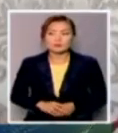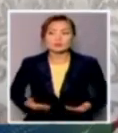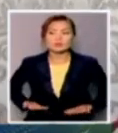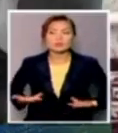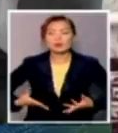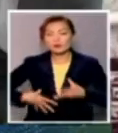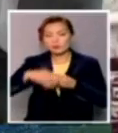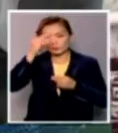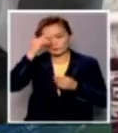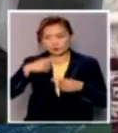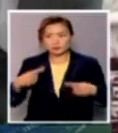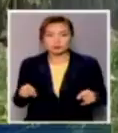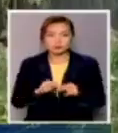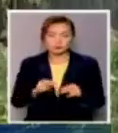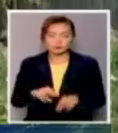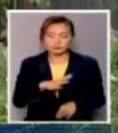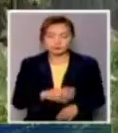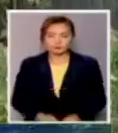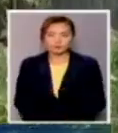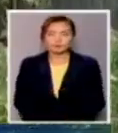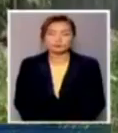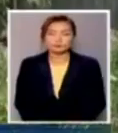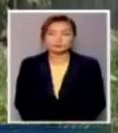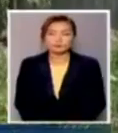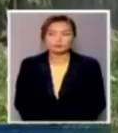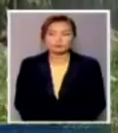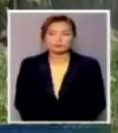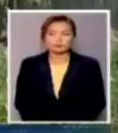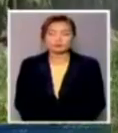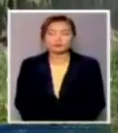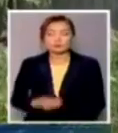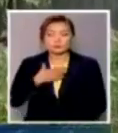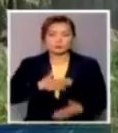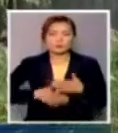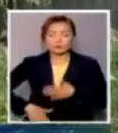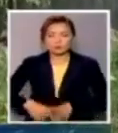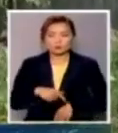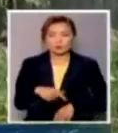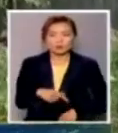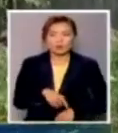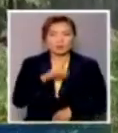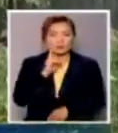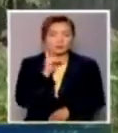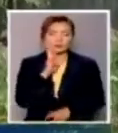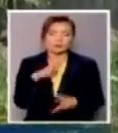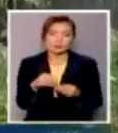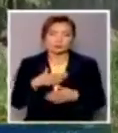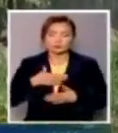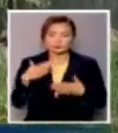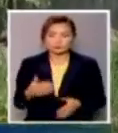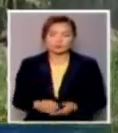Өмірден түйгенін айтты. Ризамыз жастарға шүкір жаса батыр қызметті. Істе